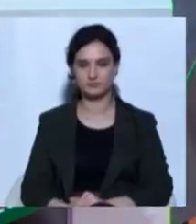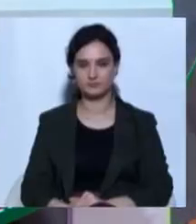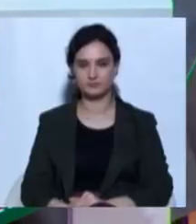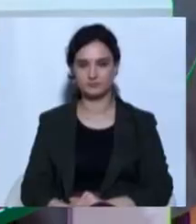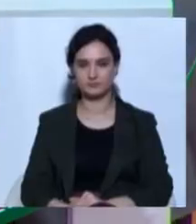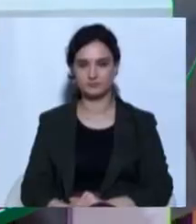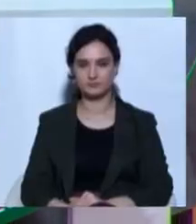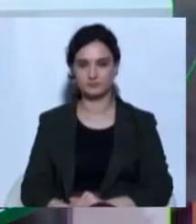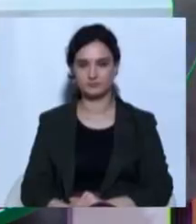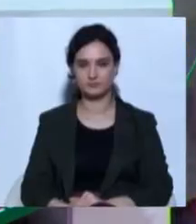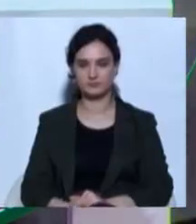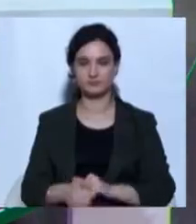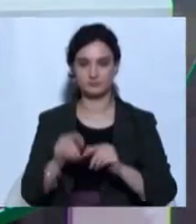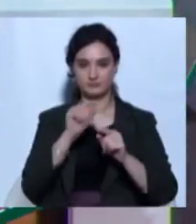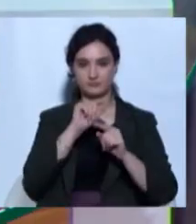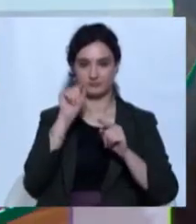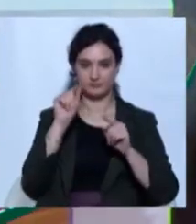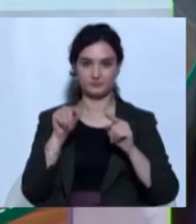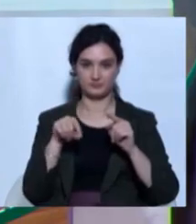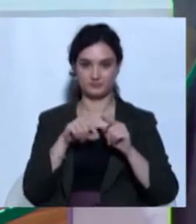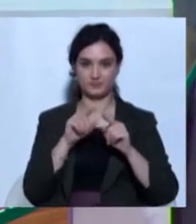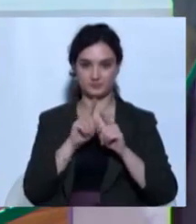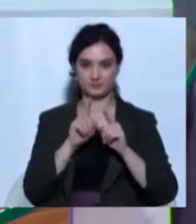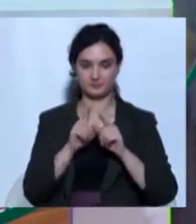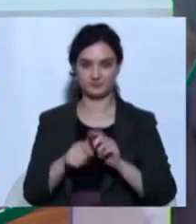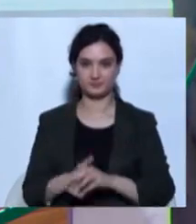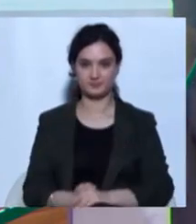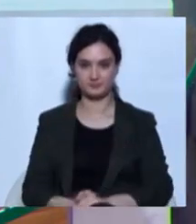გაჩვენებთ და ესე შემოხაზოთ, ხო?